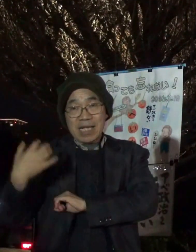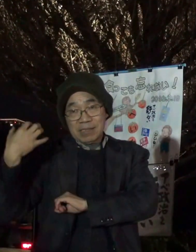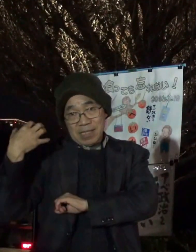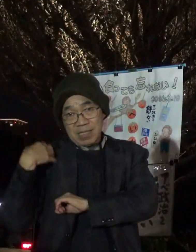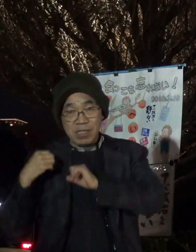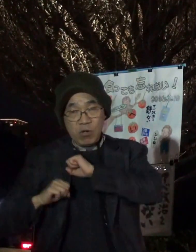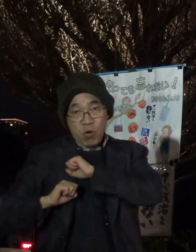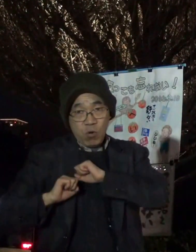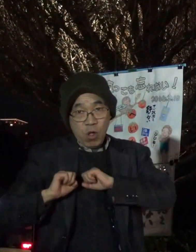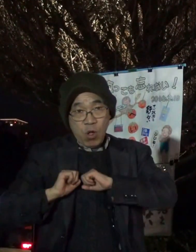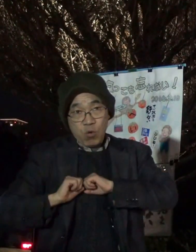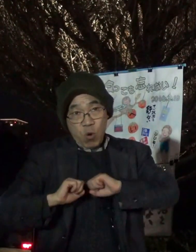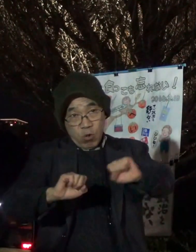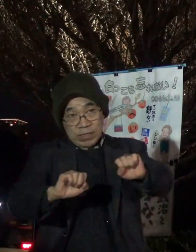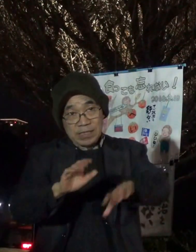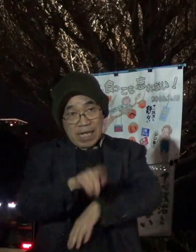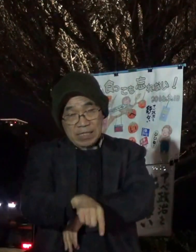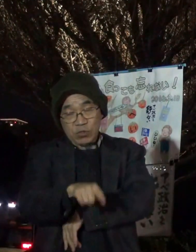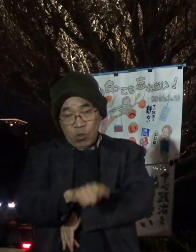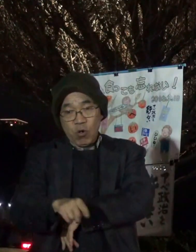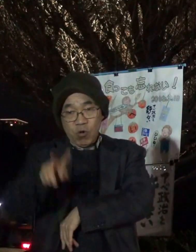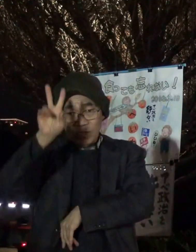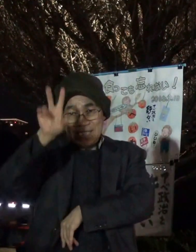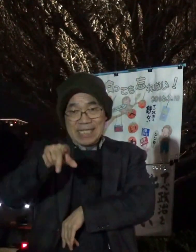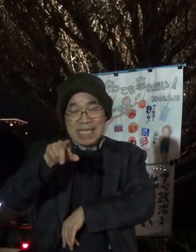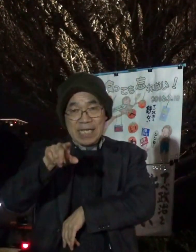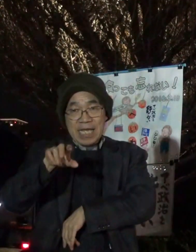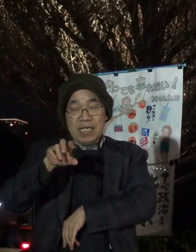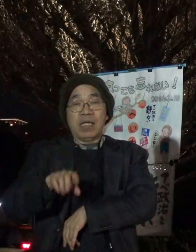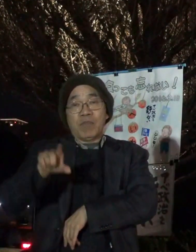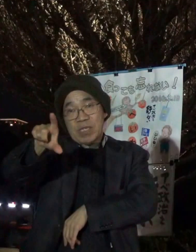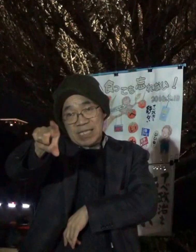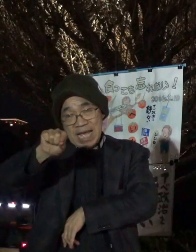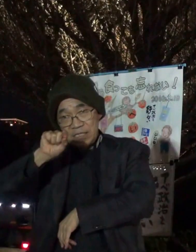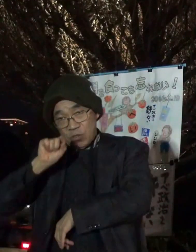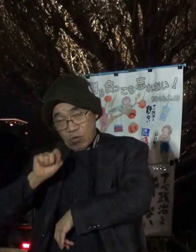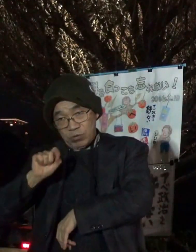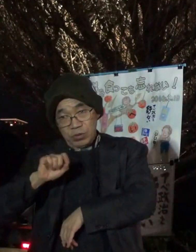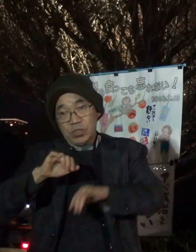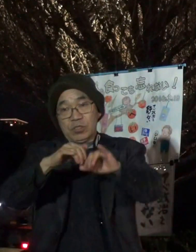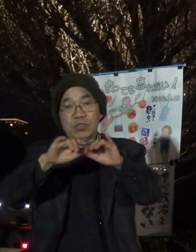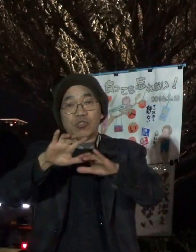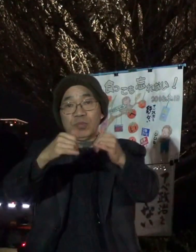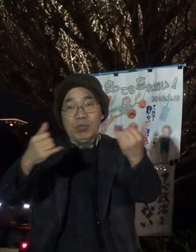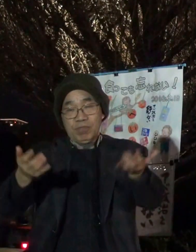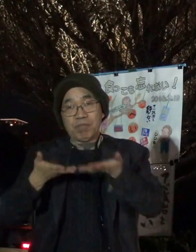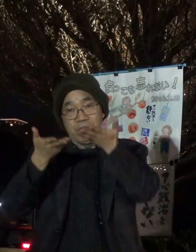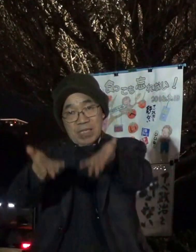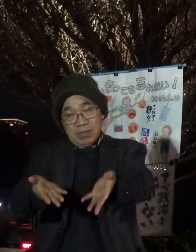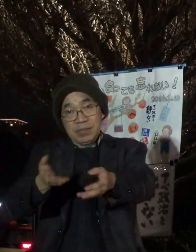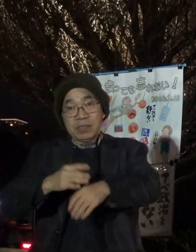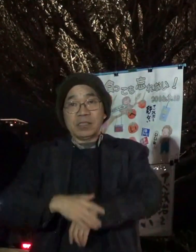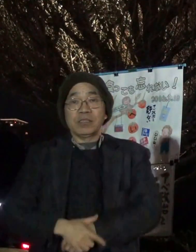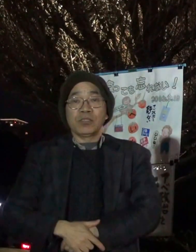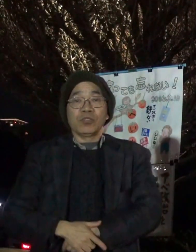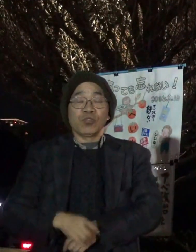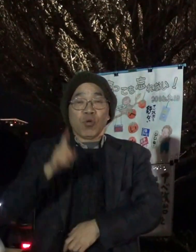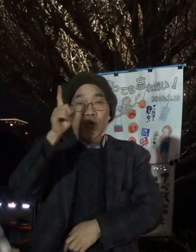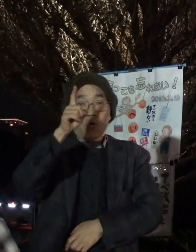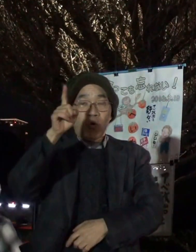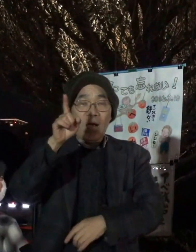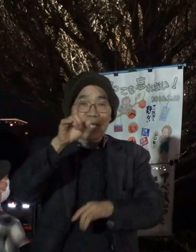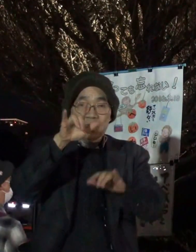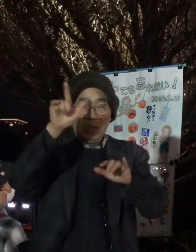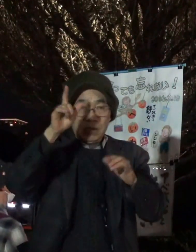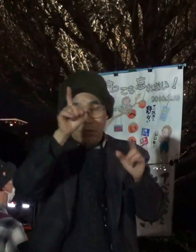利益は人々たちによって楽しまれます。これは人類す